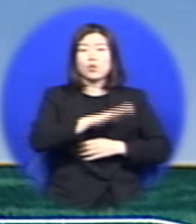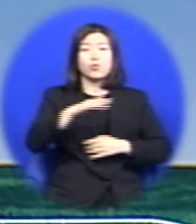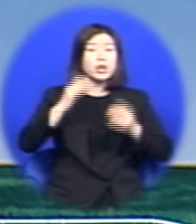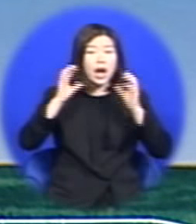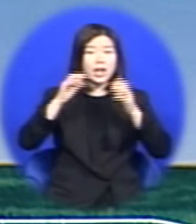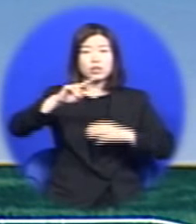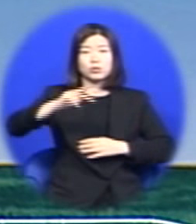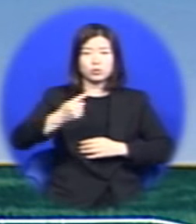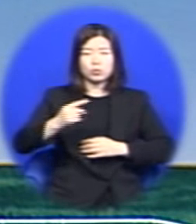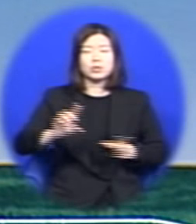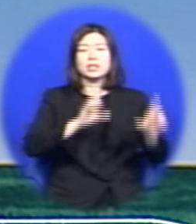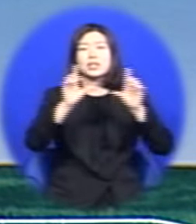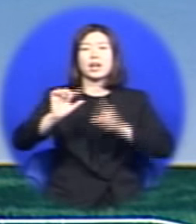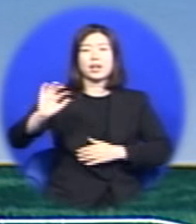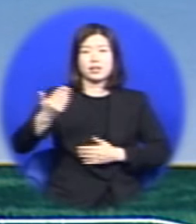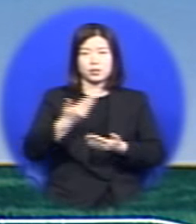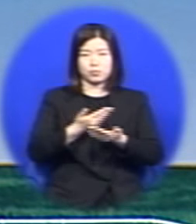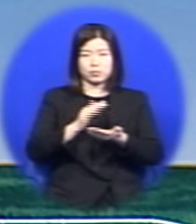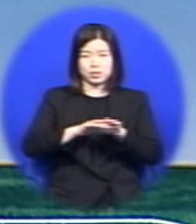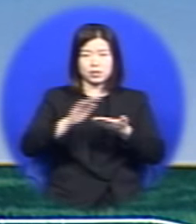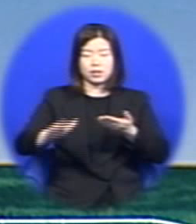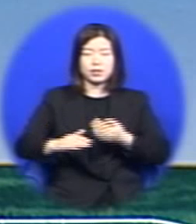우리 아이들이 살아야 하는 것입니다.